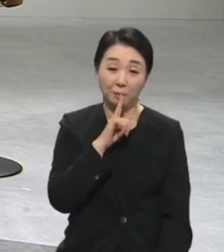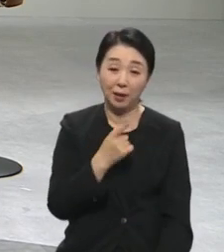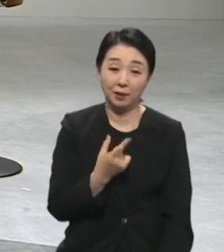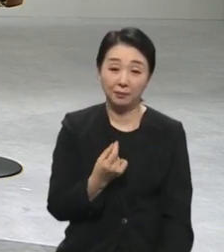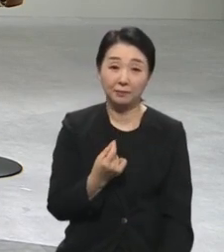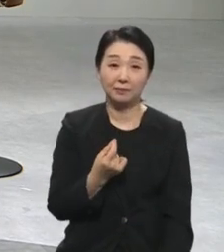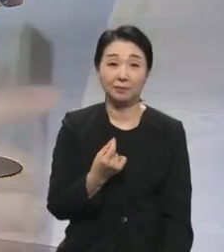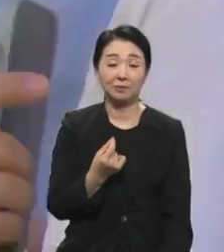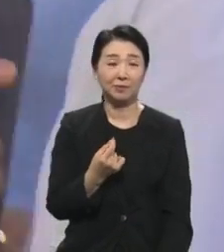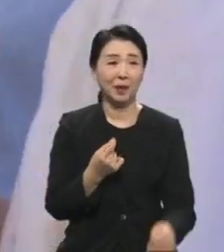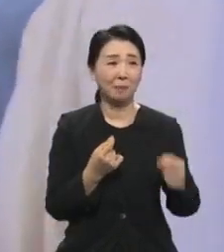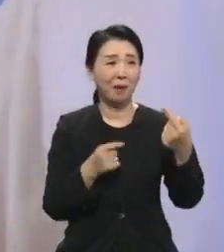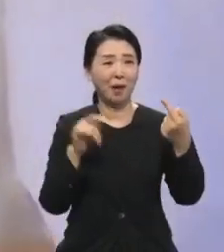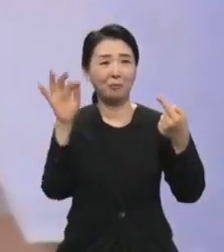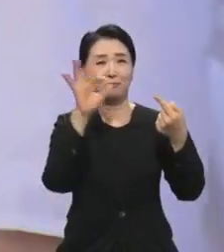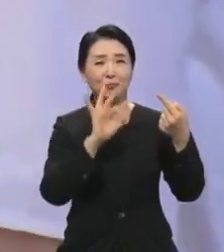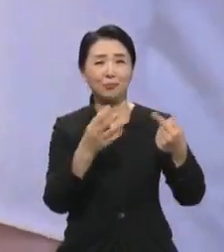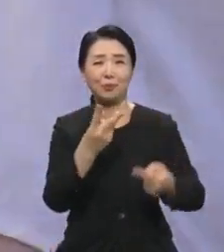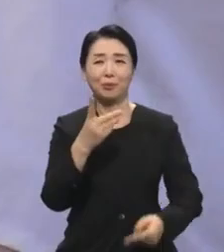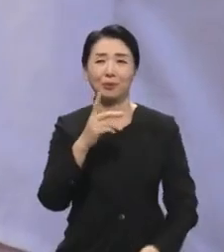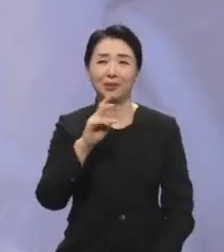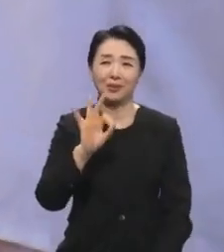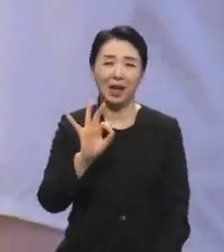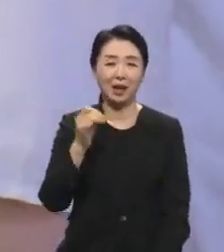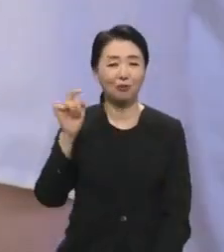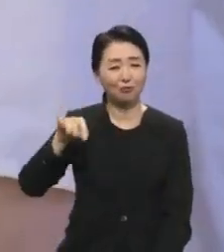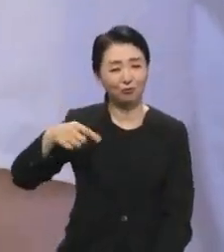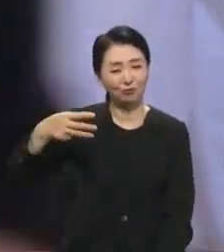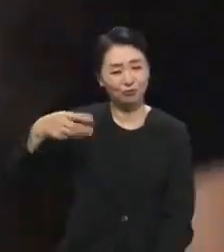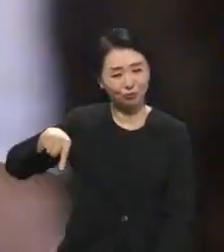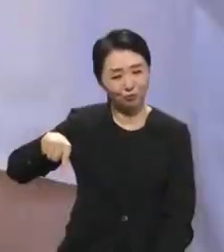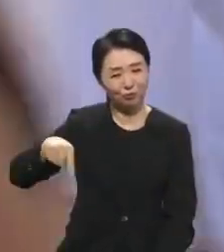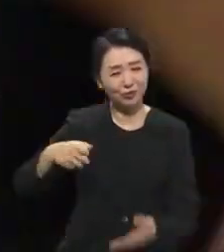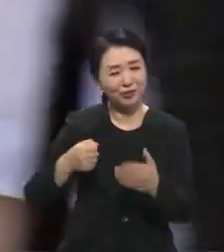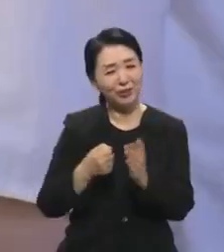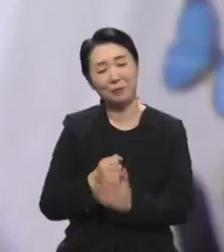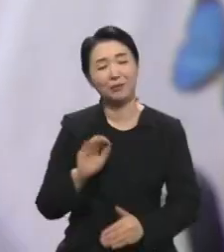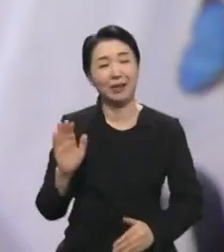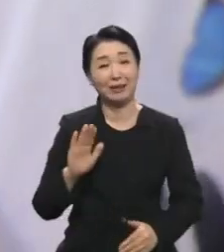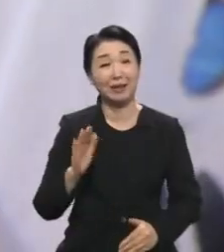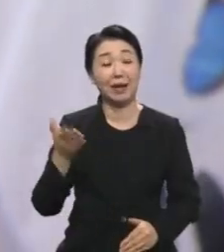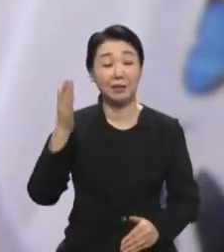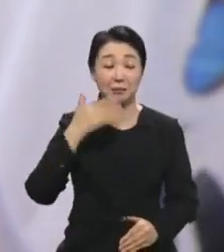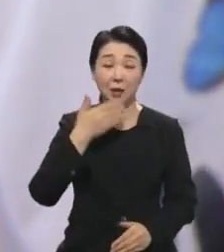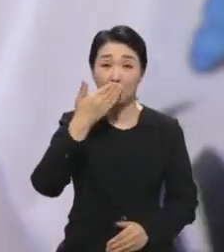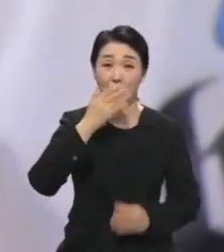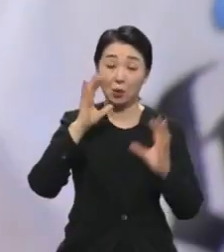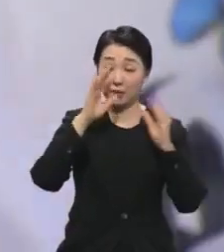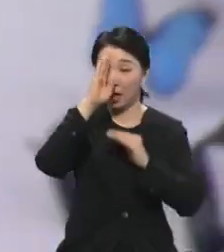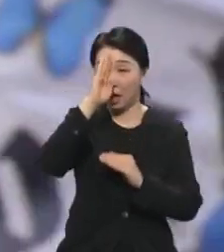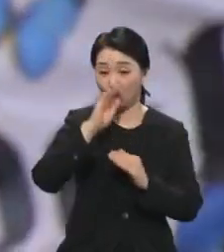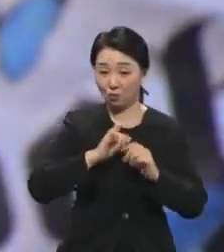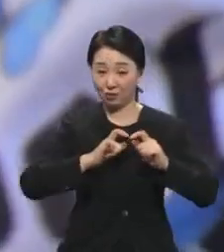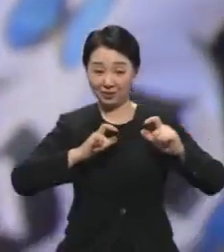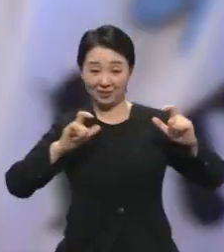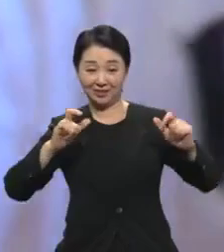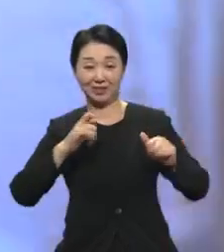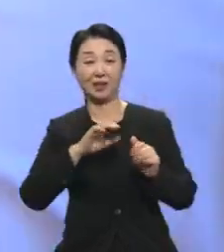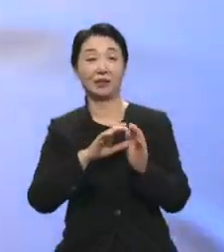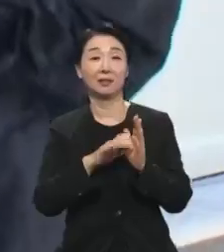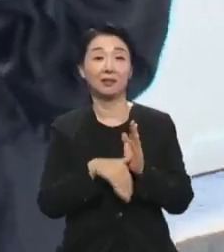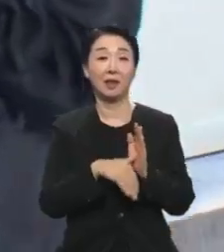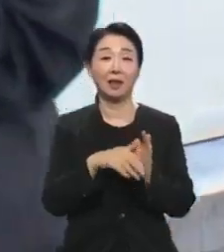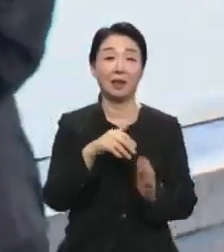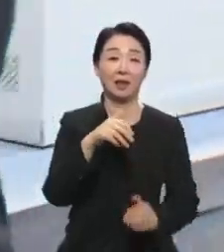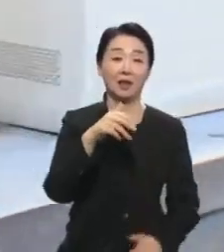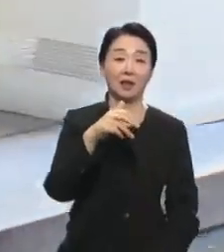이걸 사실 100% 탕후루 탄만으로 돌릴 수는 없을 것 예. 같아요. 그렇지만 지금 이 소아 당뇨 환자 증가하고 있는 상황에서